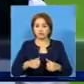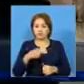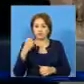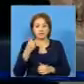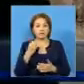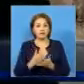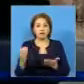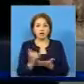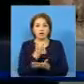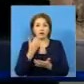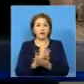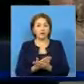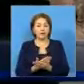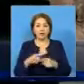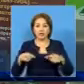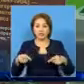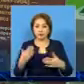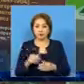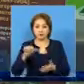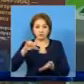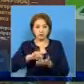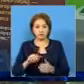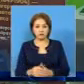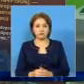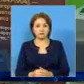интеллект и находчивость отметили отдельных участников.